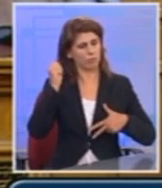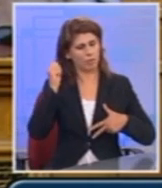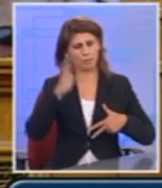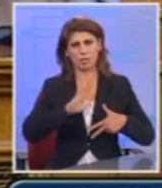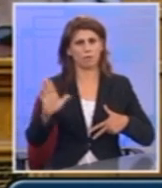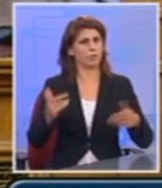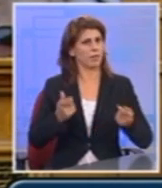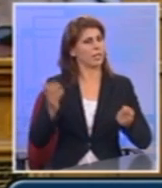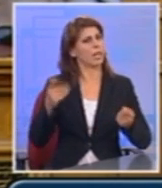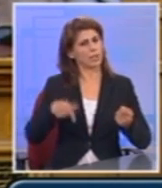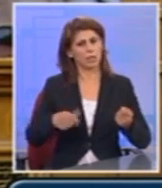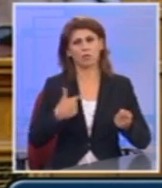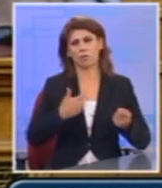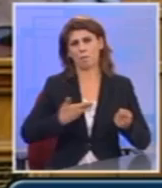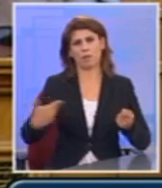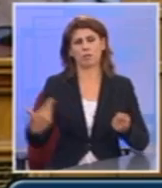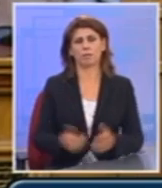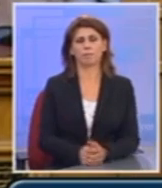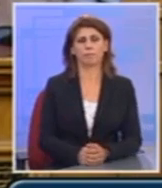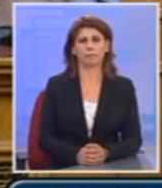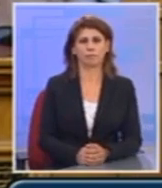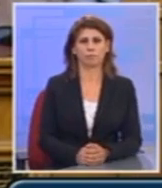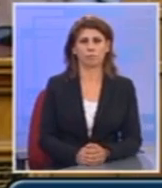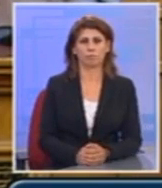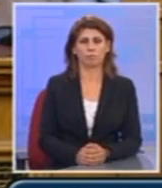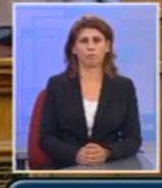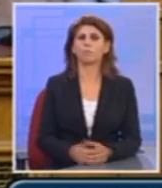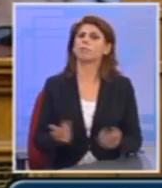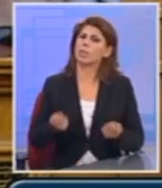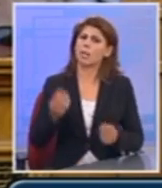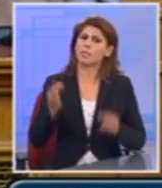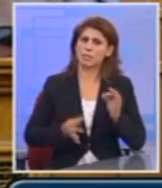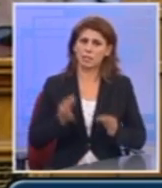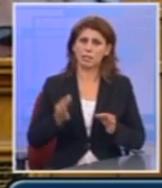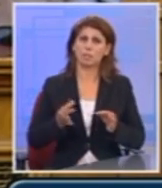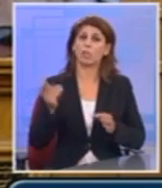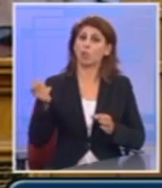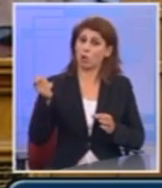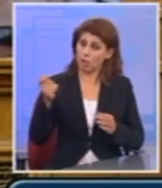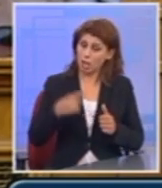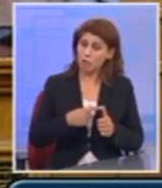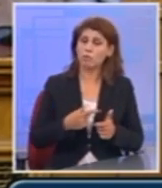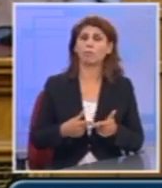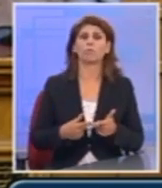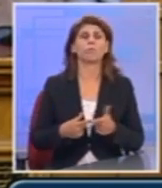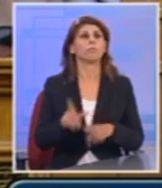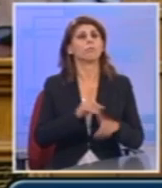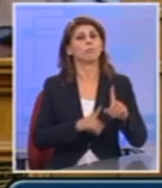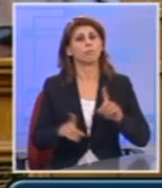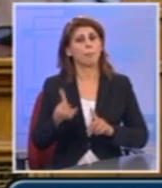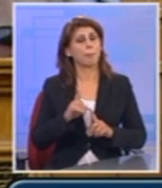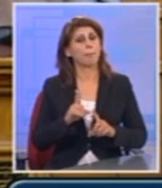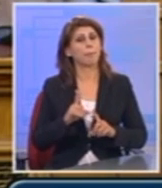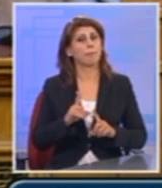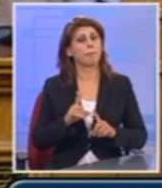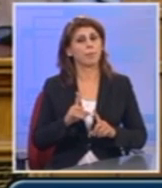θα συμβεί κάτι τέτοιο και σε μάς και κάναμε συζητήσεις για το χρέος για το ποιοι